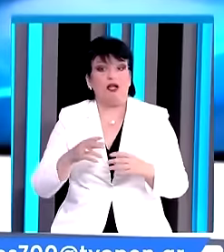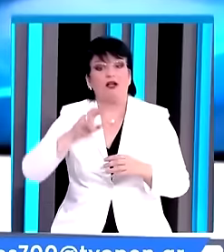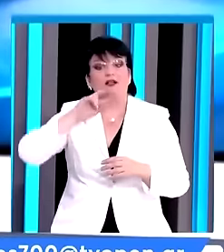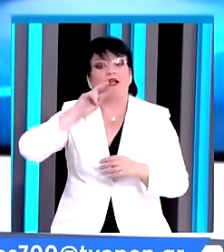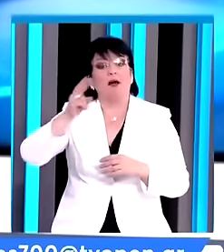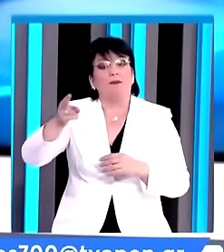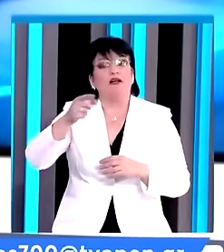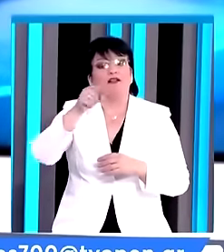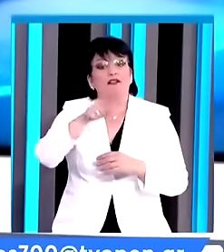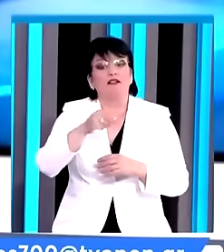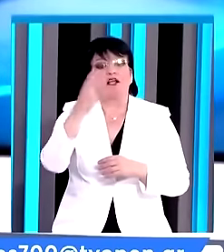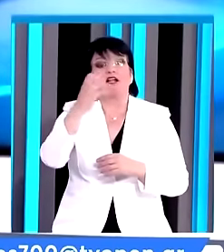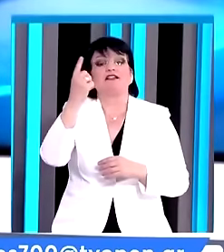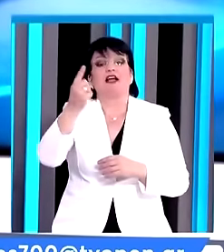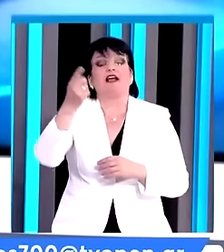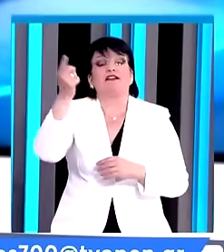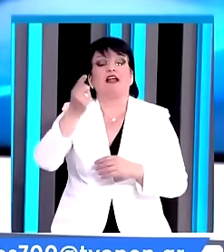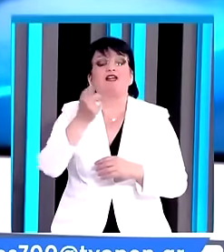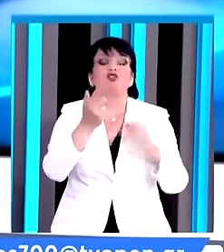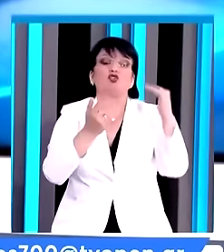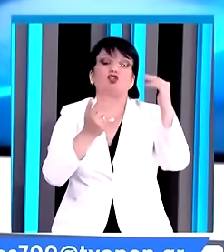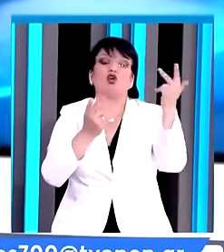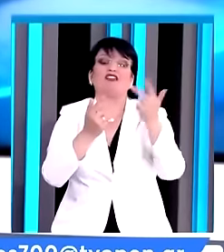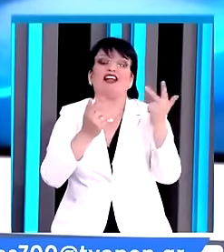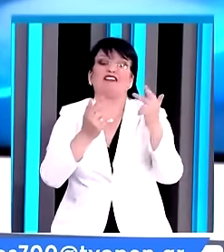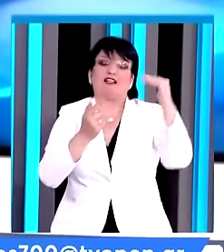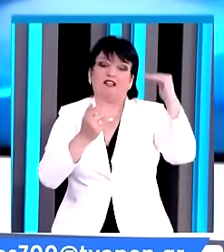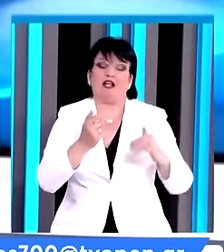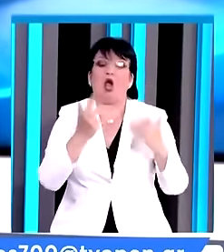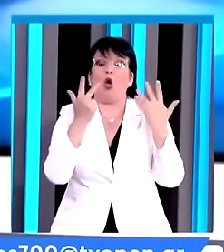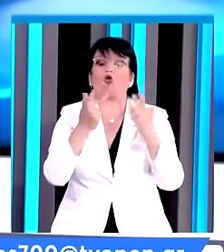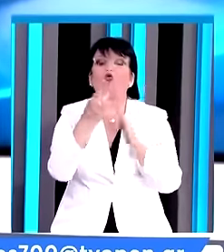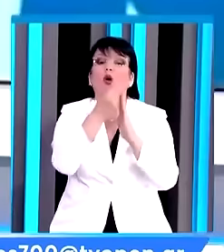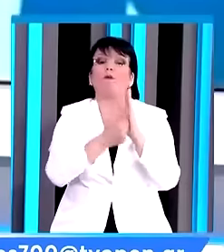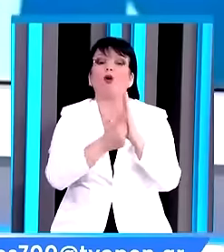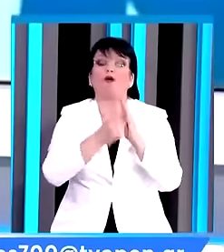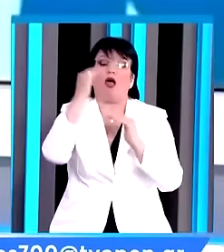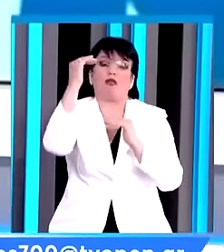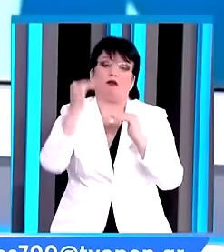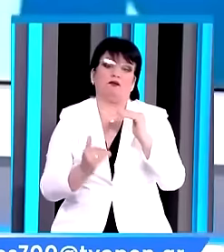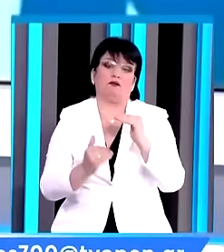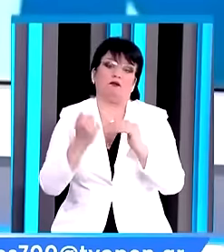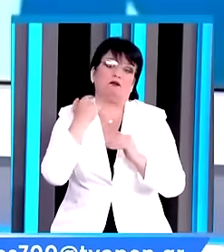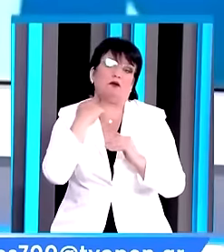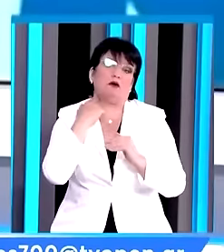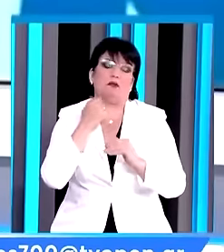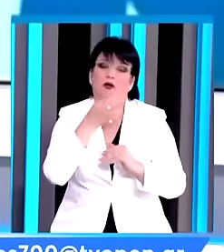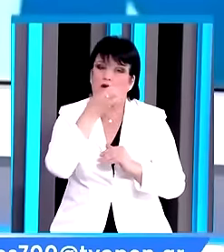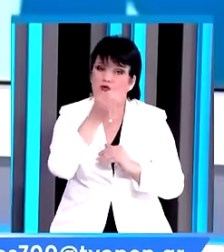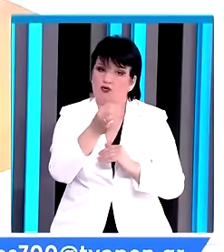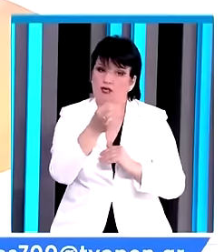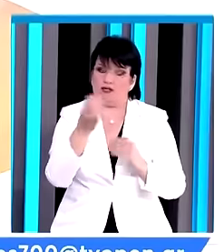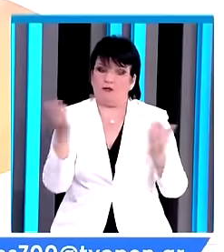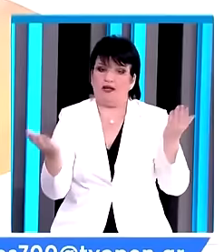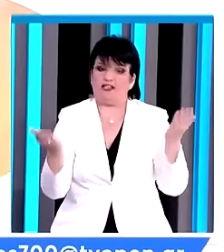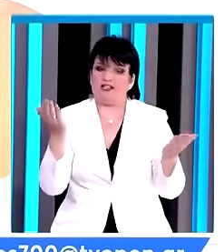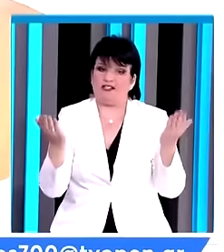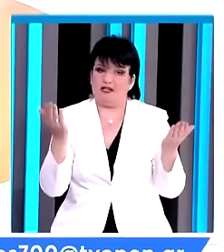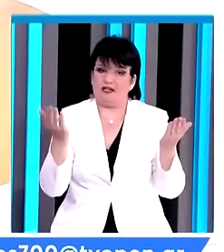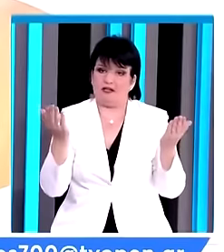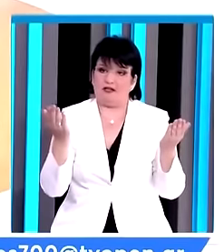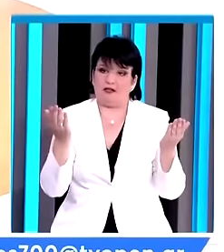λένε ότι αν πέσω από το 41 στο 33, έχω χάσει 8 μονάδες. Αυτό λένε. Από όσα είπα, συγκρίνουμε μήλα με